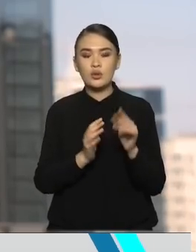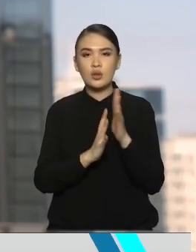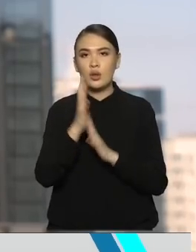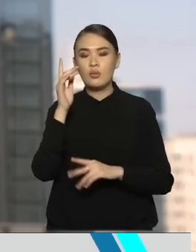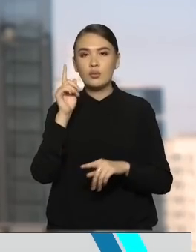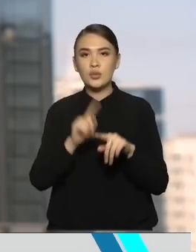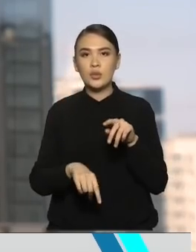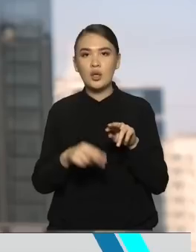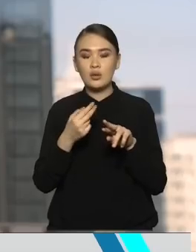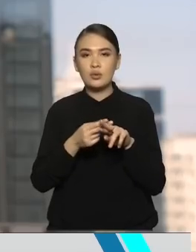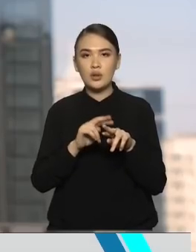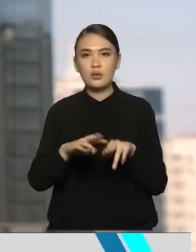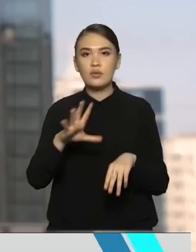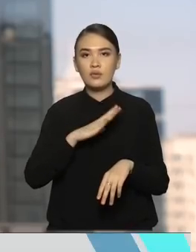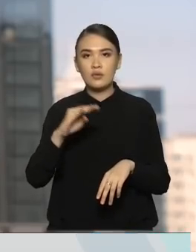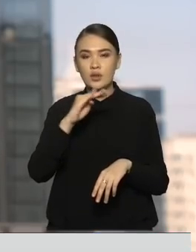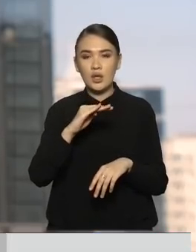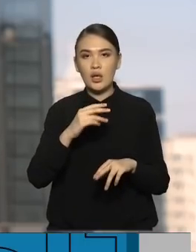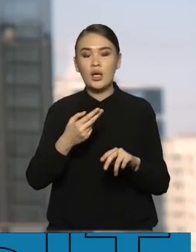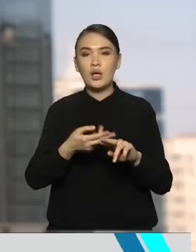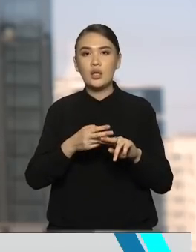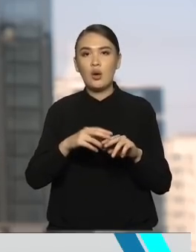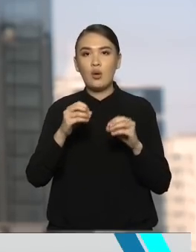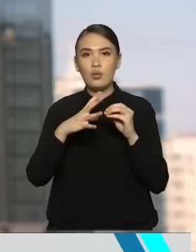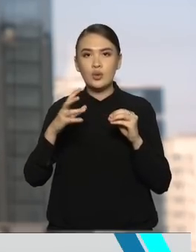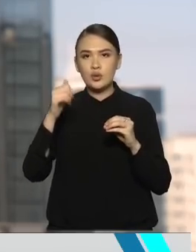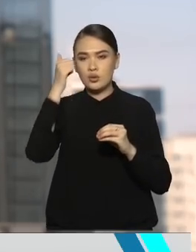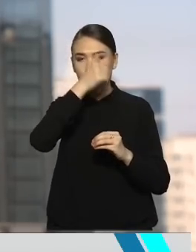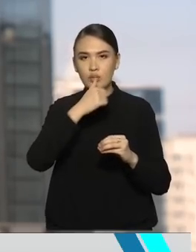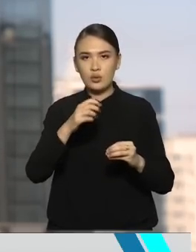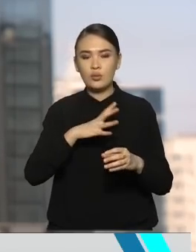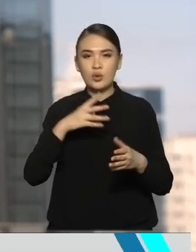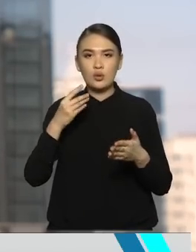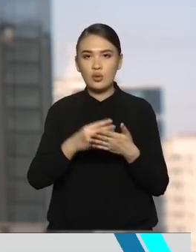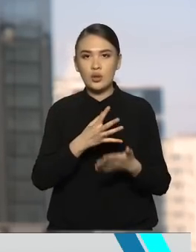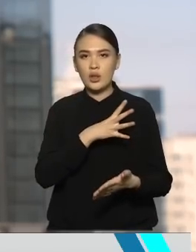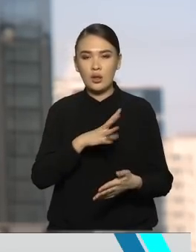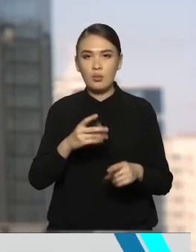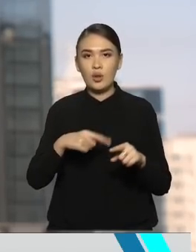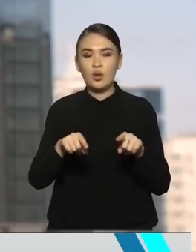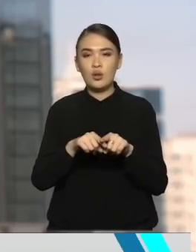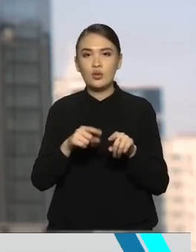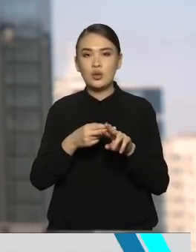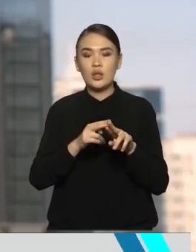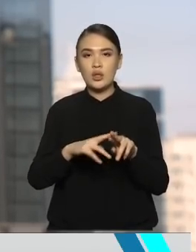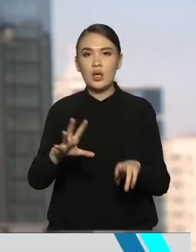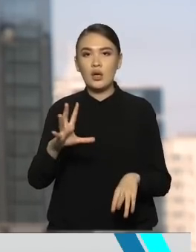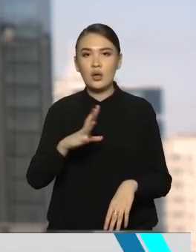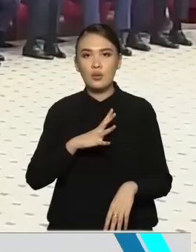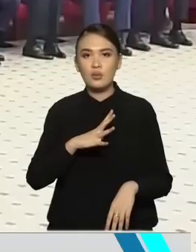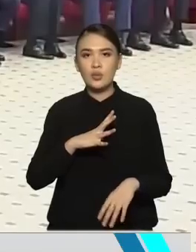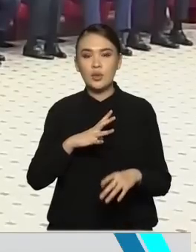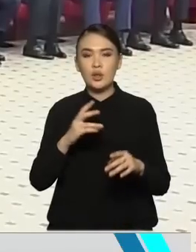azıq-tülük bağası sonu 15 yılda bolmağan dengege kımbattağan. Esesine inflasyon ösken sayın halıqtın tabısı da kunsızdanıp